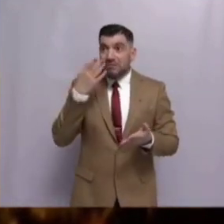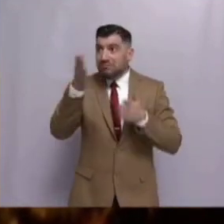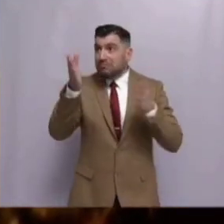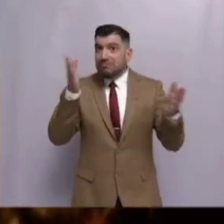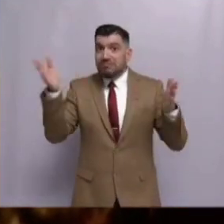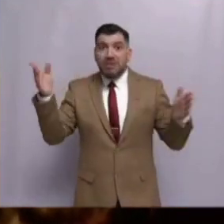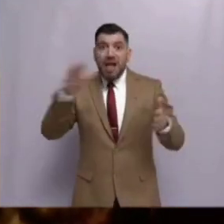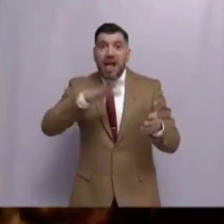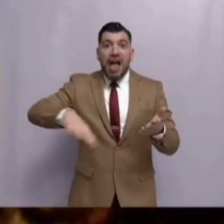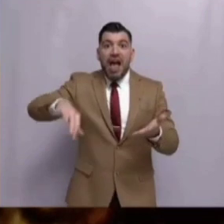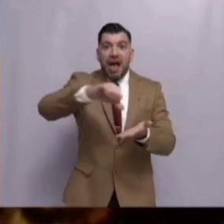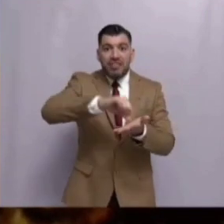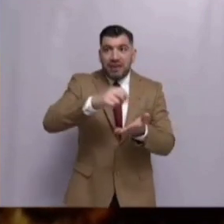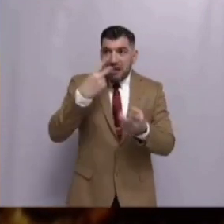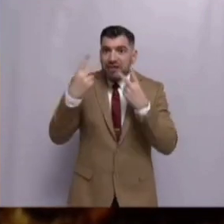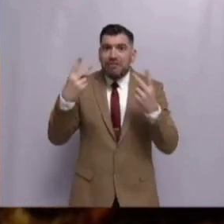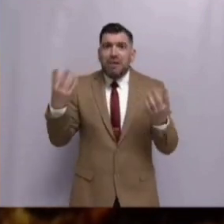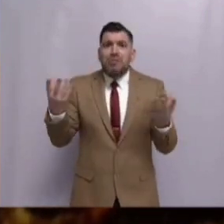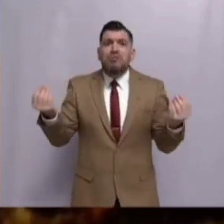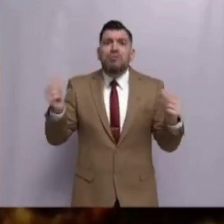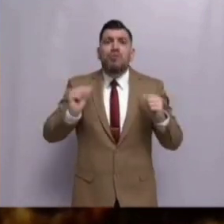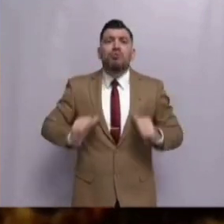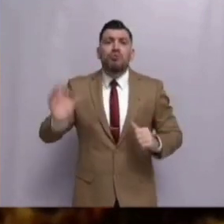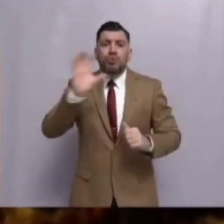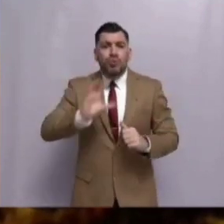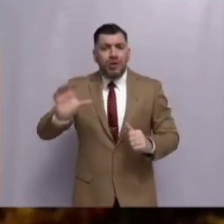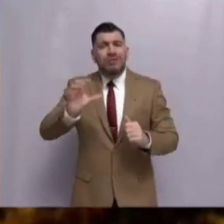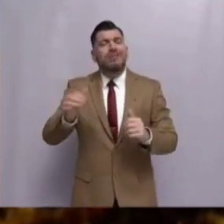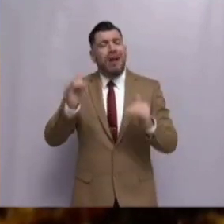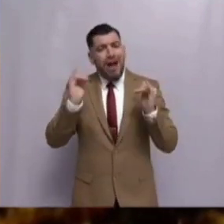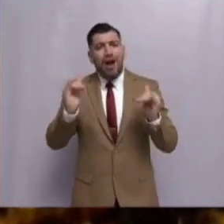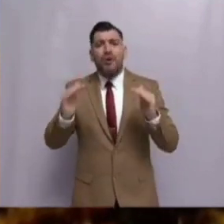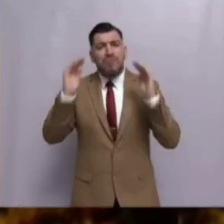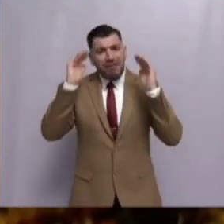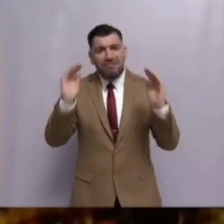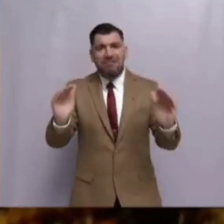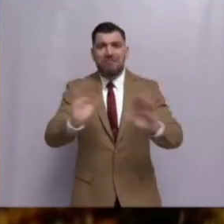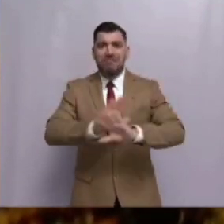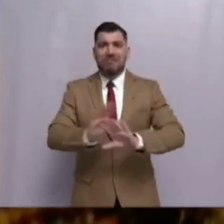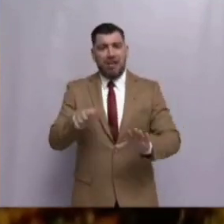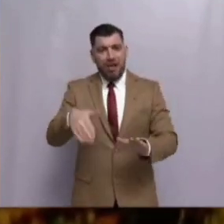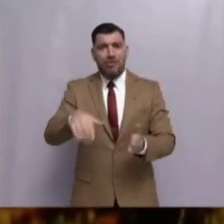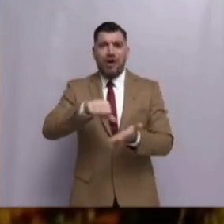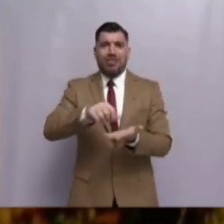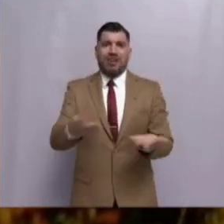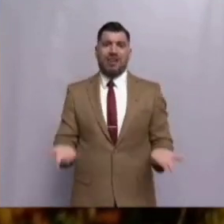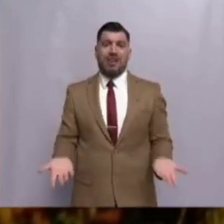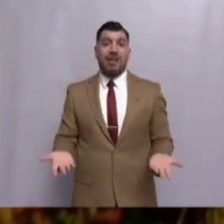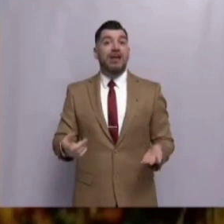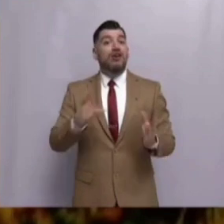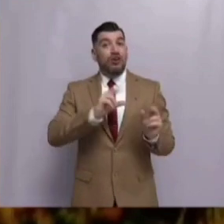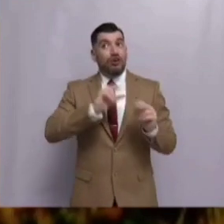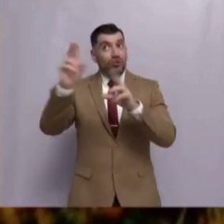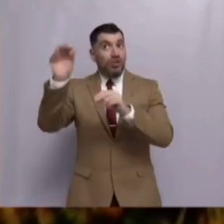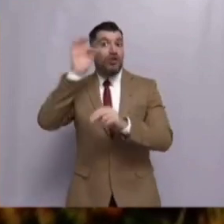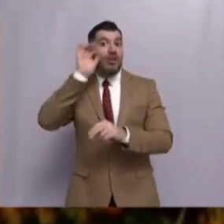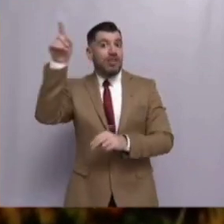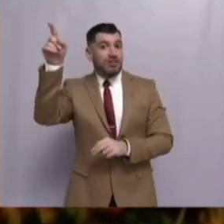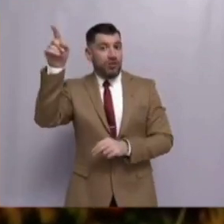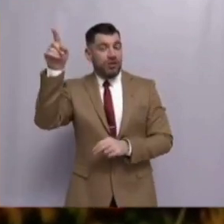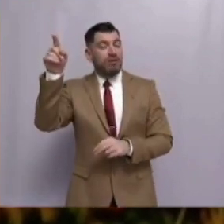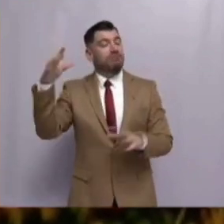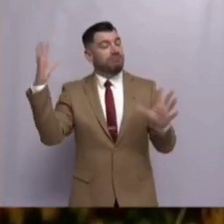Δεκέμβριο. Το ίδιο συνάντησα και στη Θεσσαλονίκη, όπου βρέθηκα χθες. Ναι,